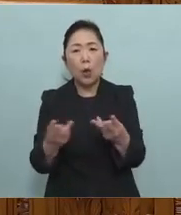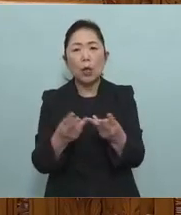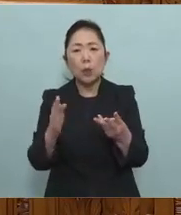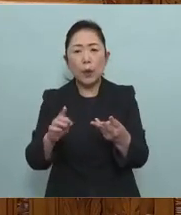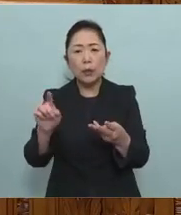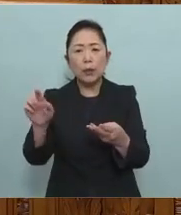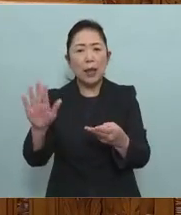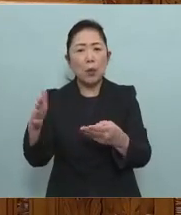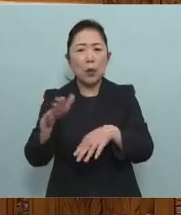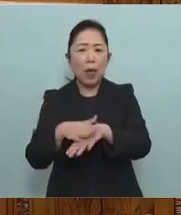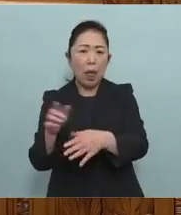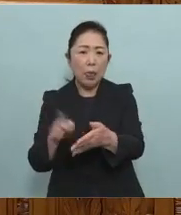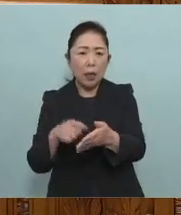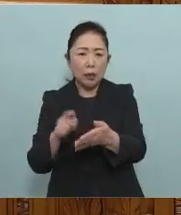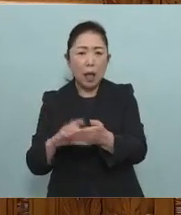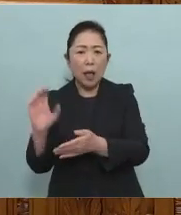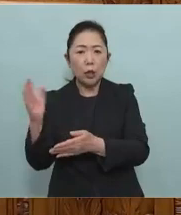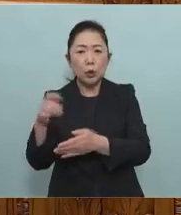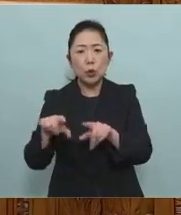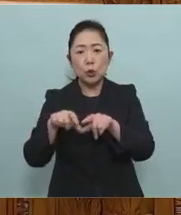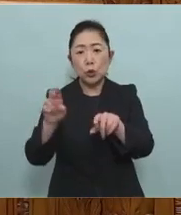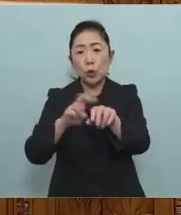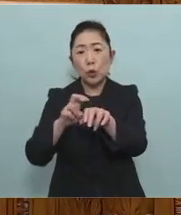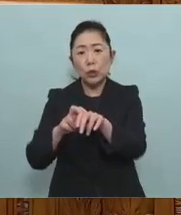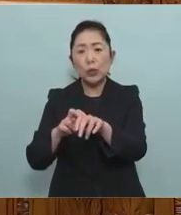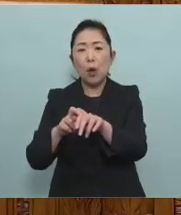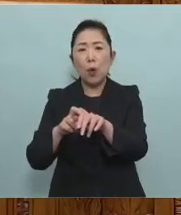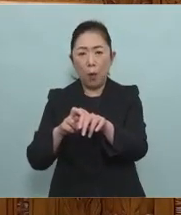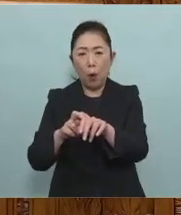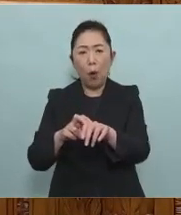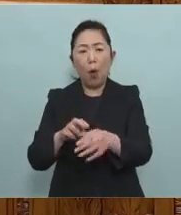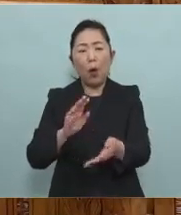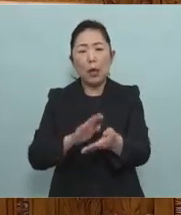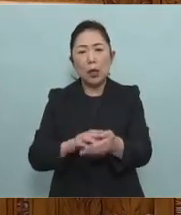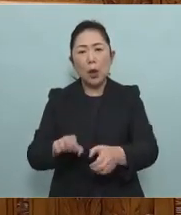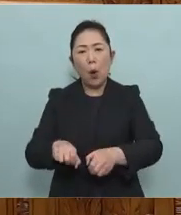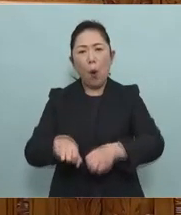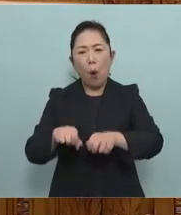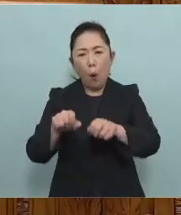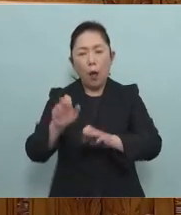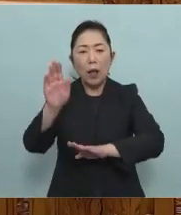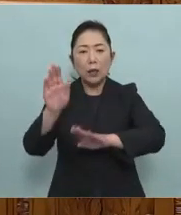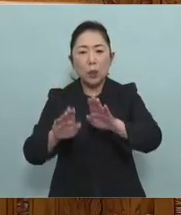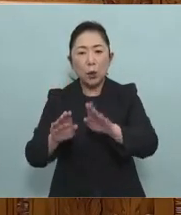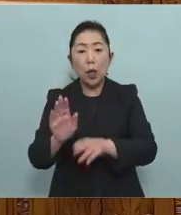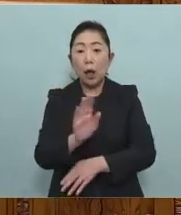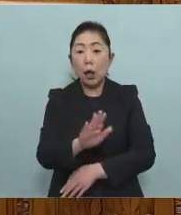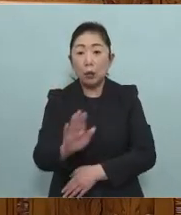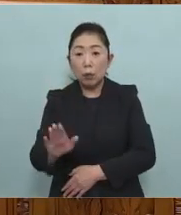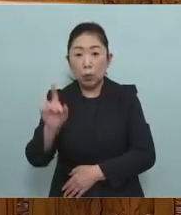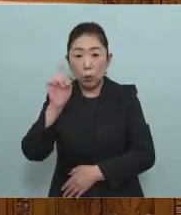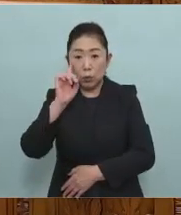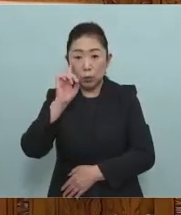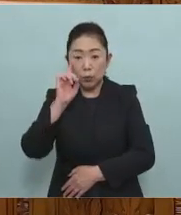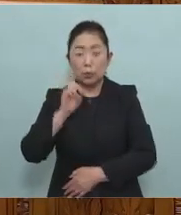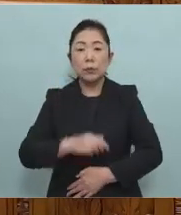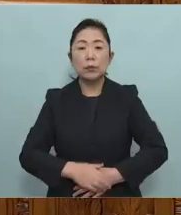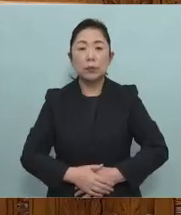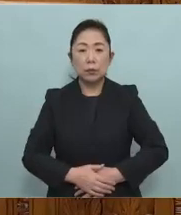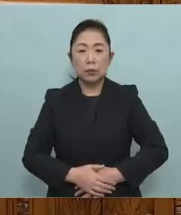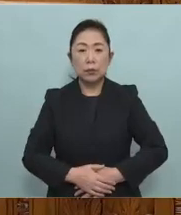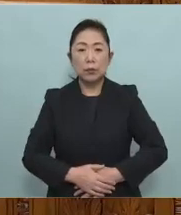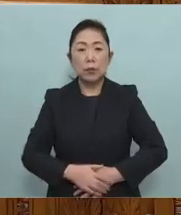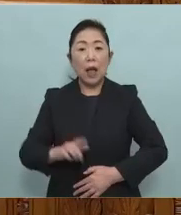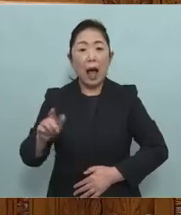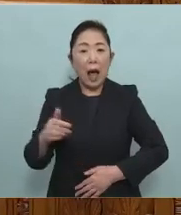ず、救急や通常診療においても医療崩壊というべき事態が生じていたのではありませんか。